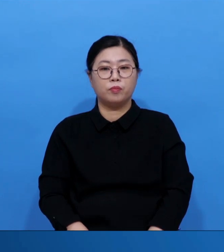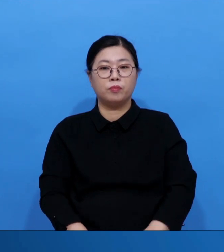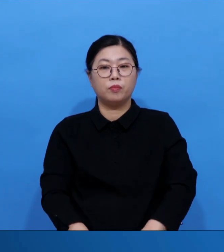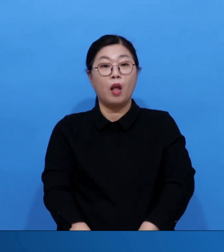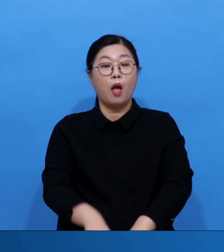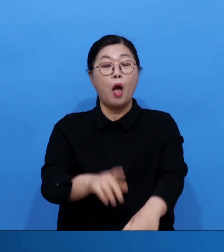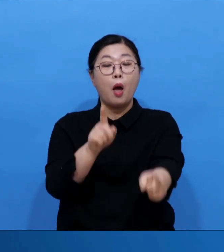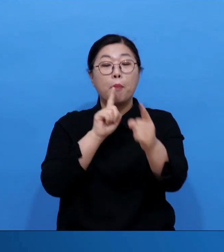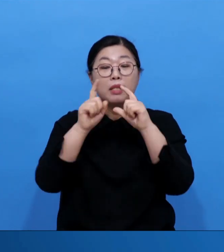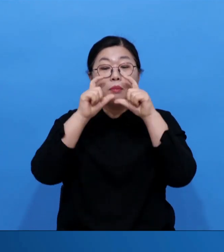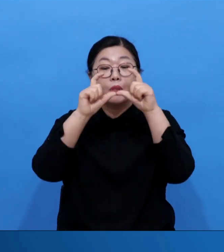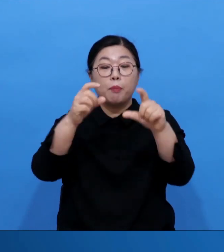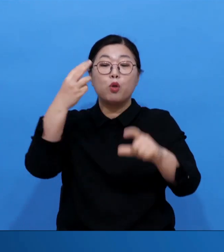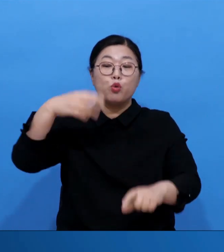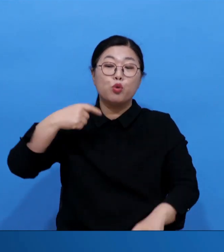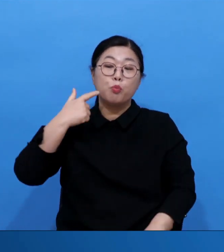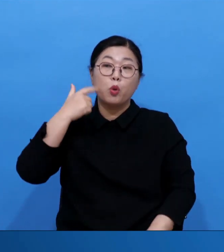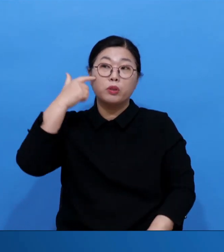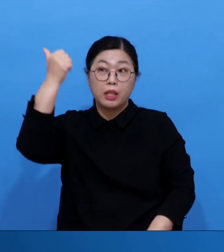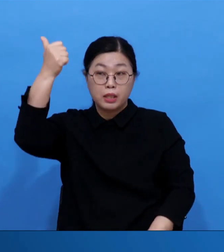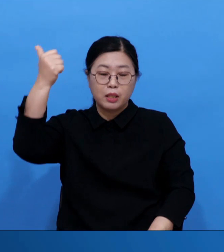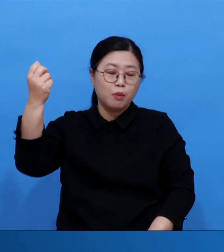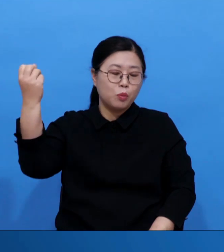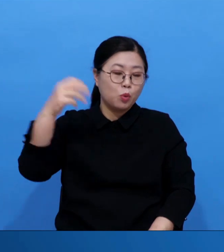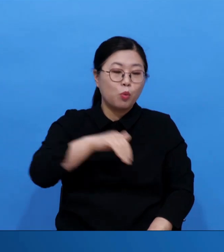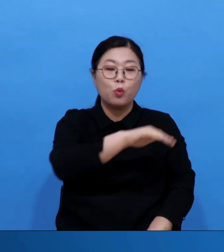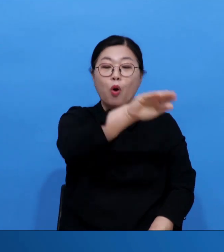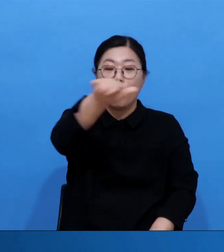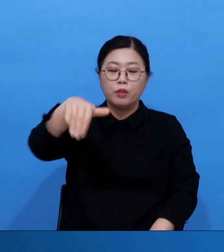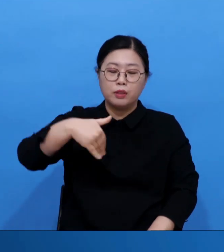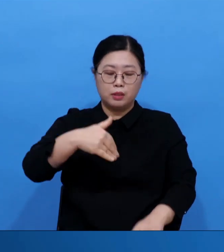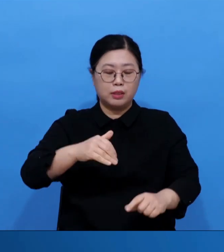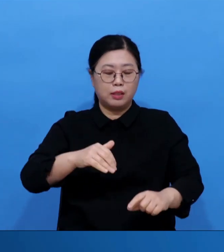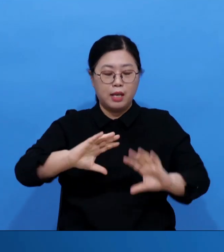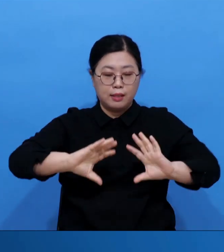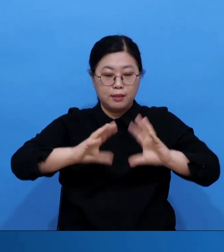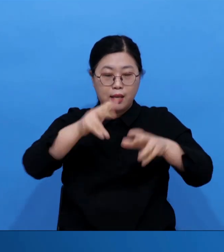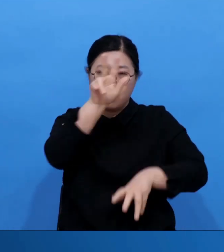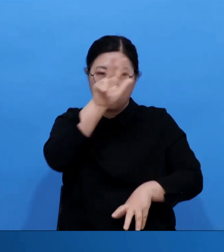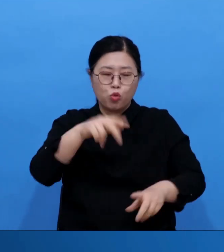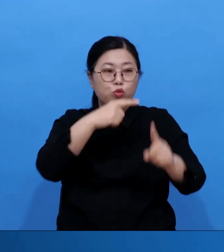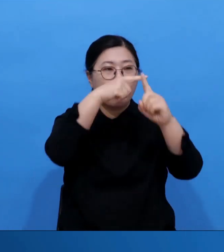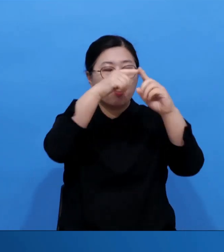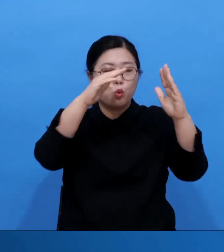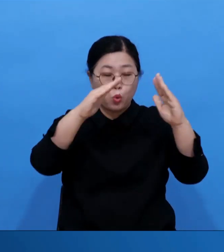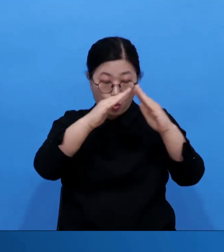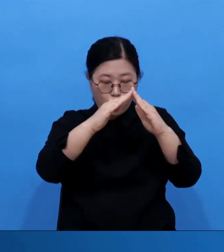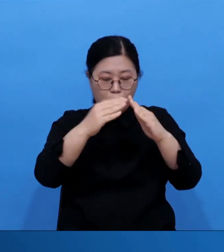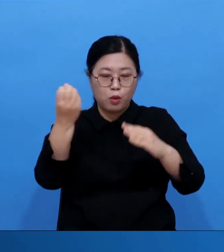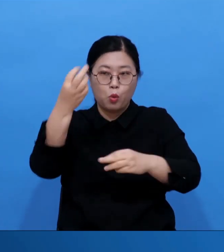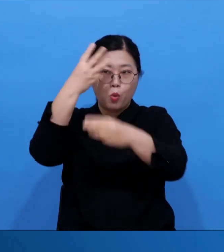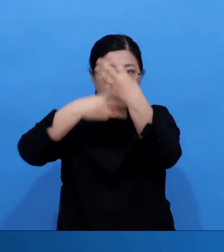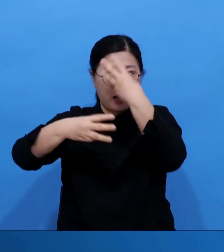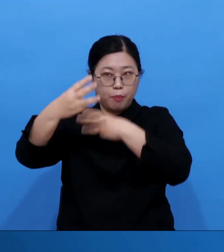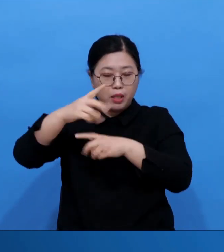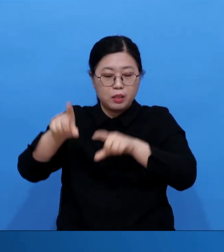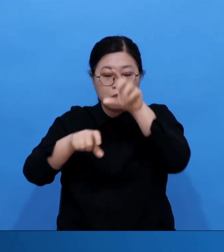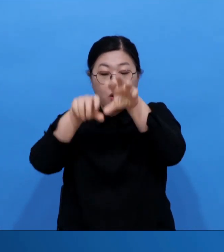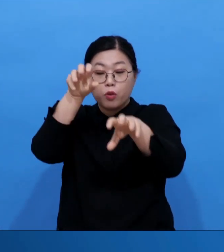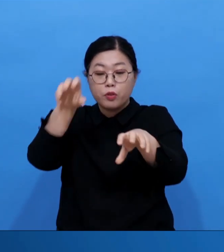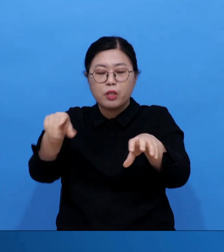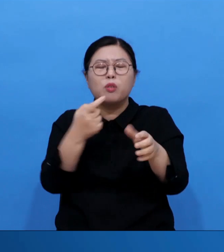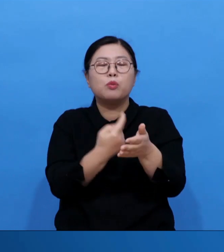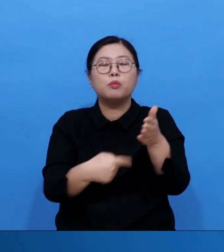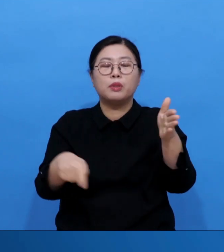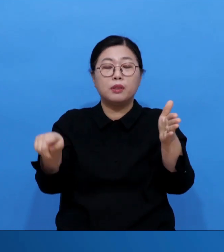말씀 선포해 주시는 유광수 목사님과 전 세계 로컬 파라 교회와 우리의 모든 렘너트 현장을 위해서